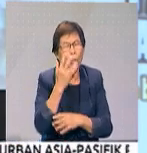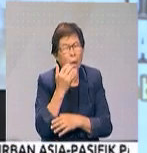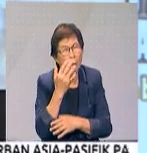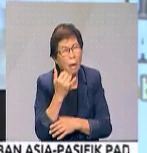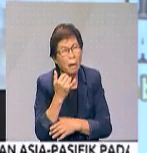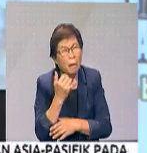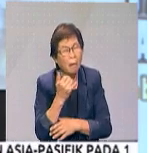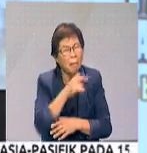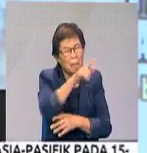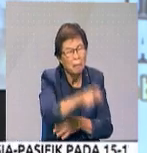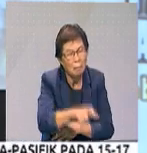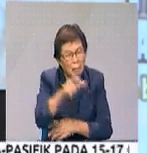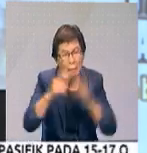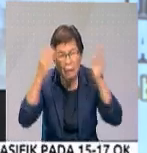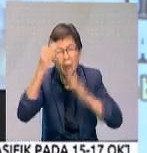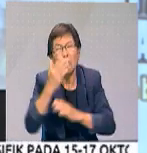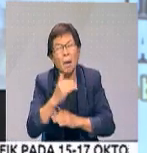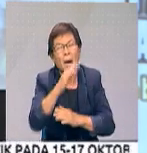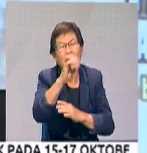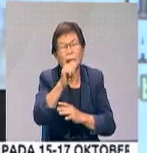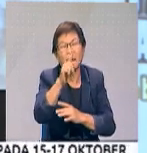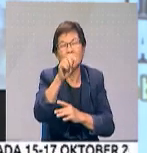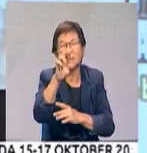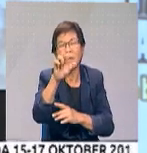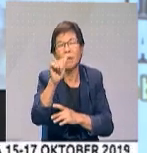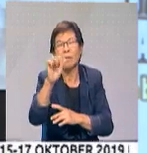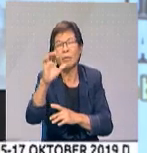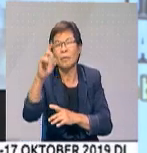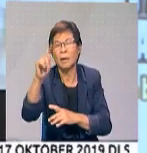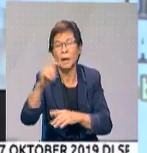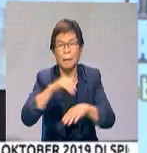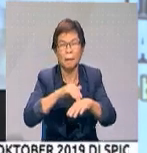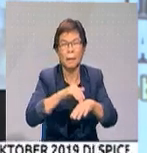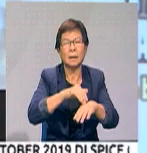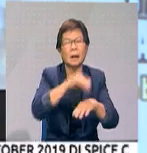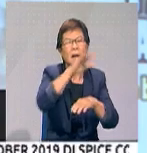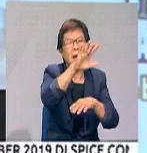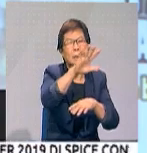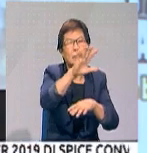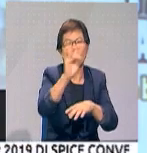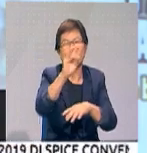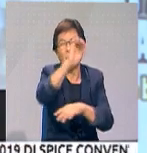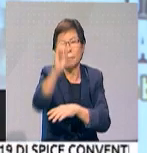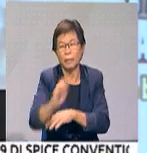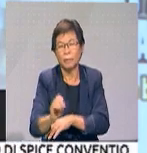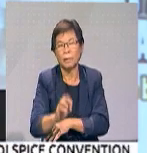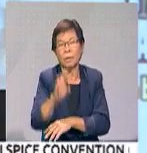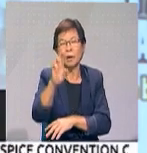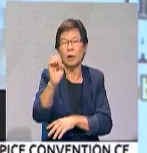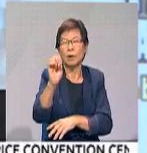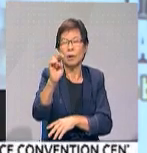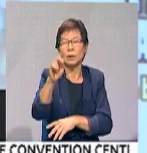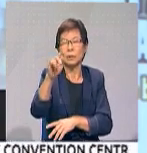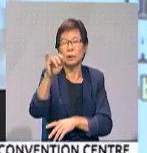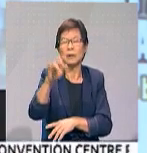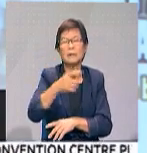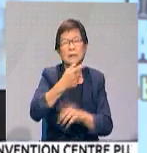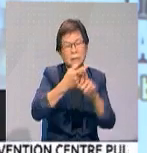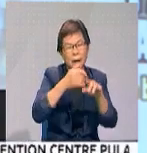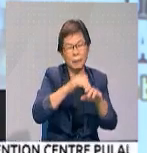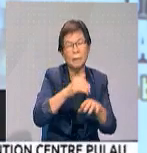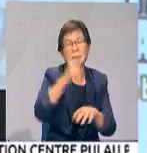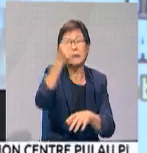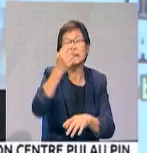di kalangan rakyat Malaysia adalah katarak pada 58%, retinopati diabetik